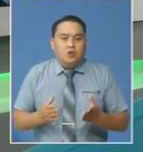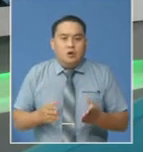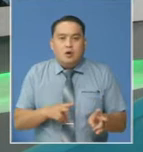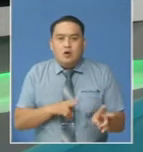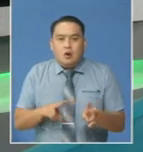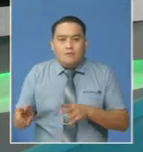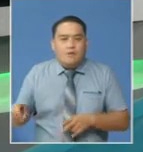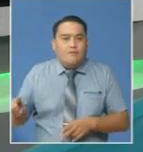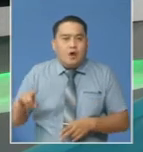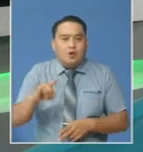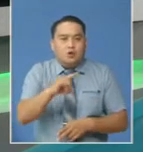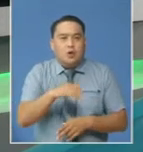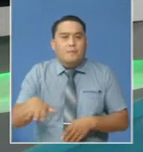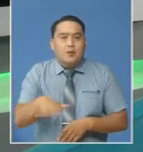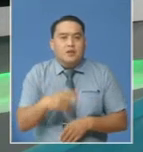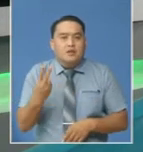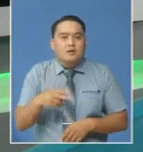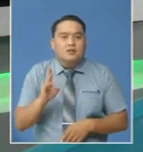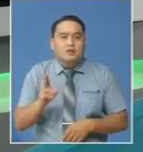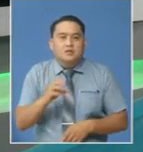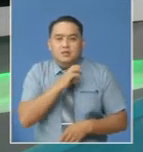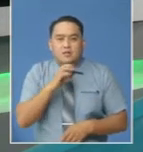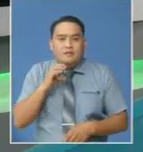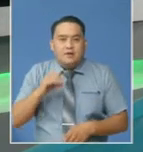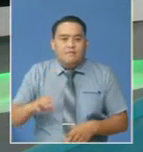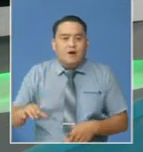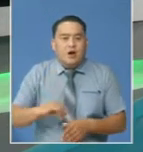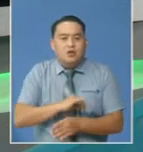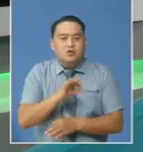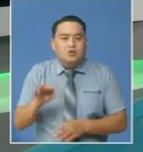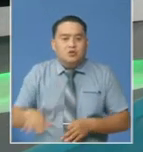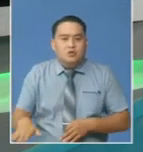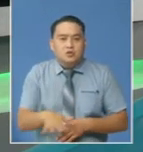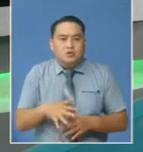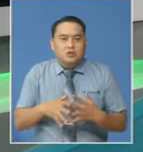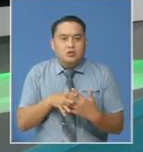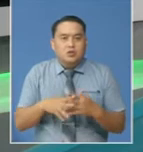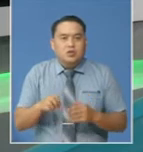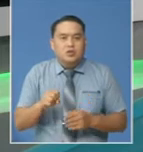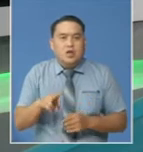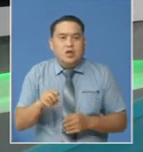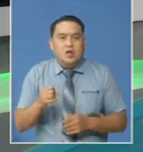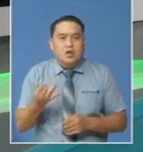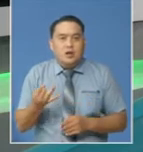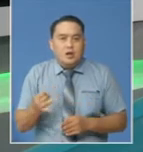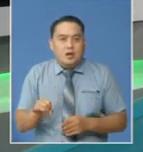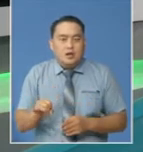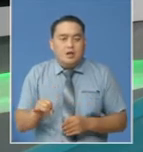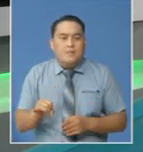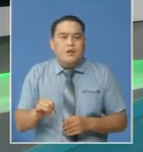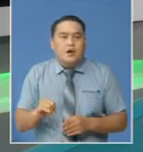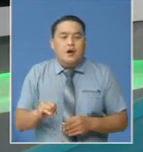неконтролируемом воздушном пространстве в 20 километрах северо-восточнее населенного пункта Жиделя Балхашского района. По